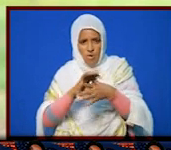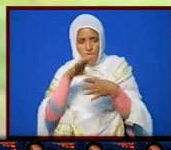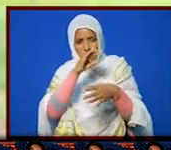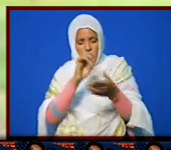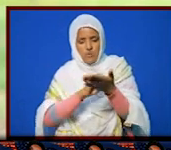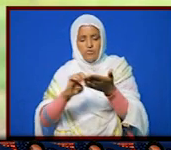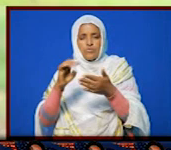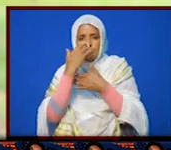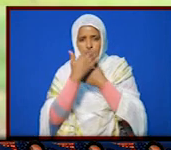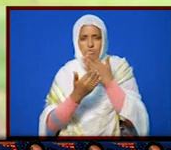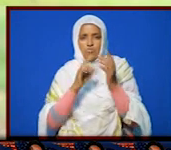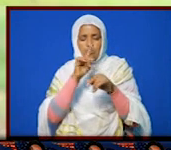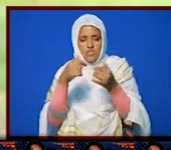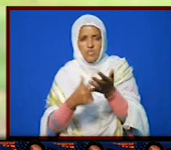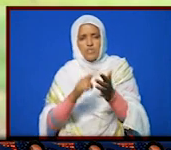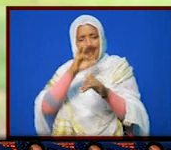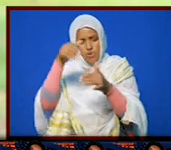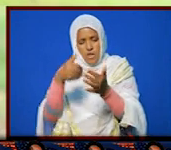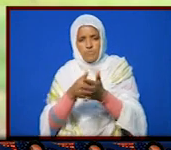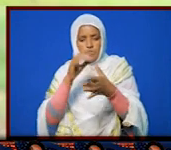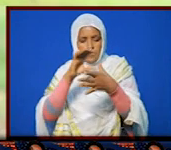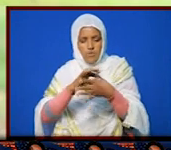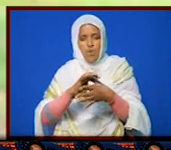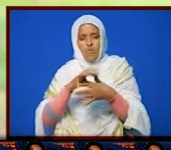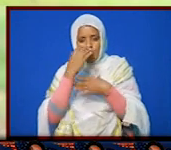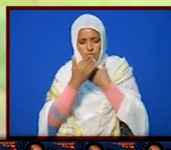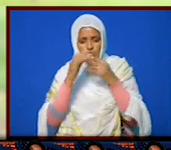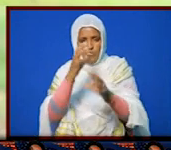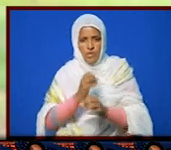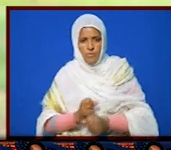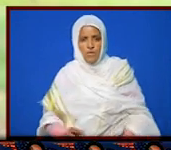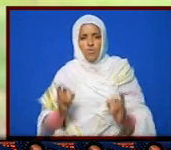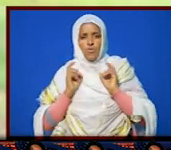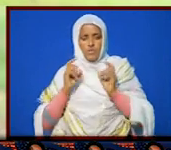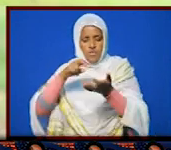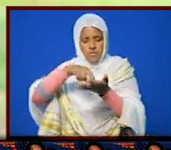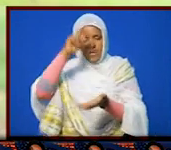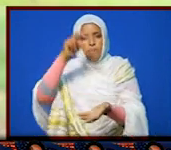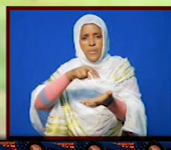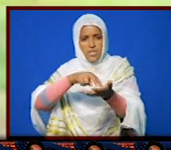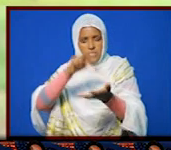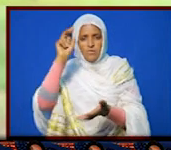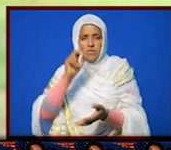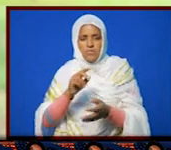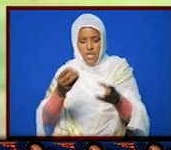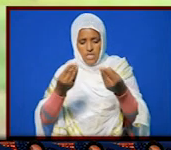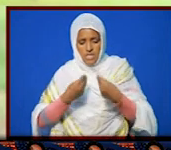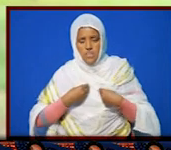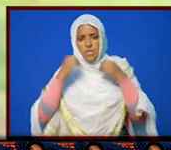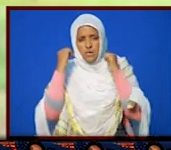አማን የሆነው ስጋውና ቅዱስ የሆነው ደሙ ነው። ስለዚህ ሁላችንም ስጋውን ደሙን መቀበል ነው የህይወት ትንሣኤ መነሳት